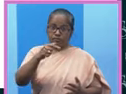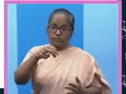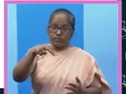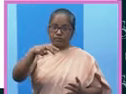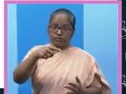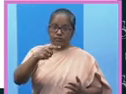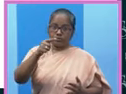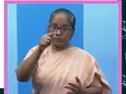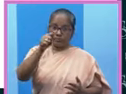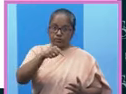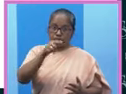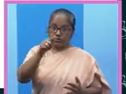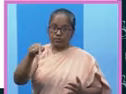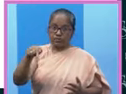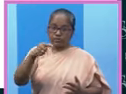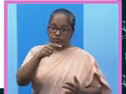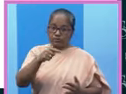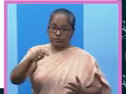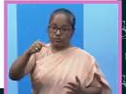உருவாகும். உருவாகுது இல்லையா?